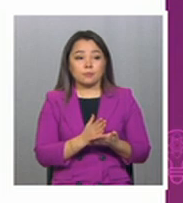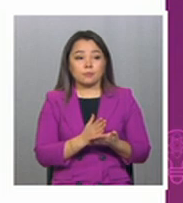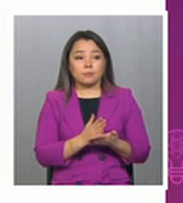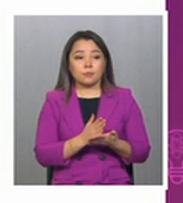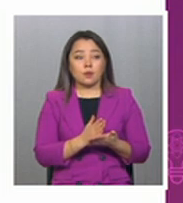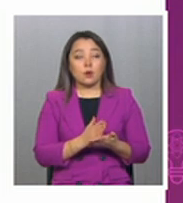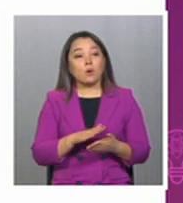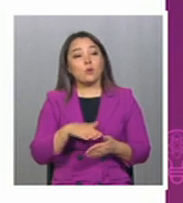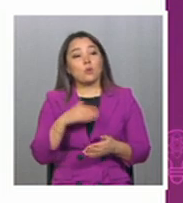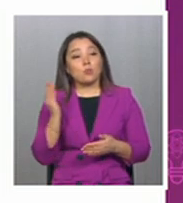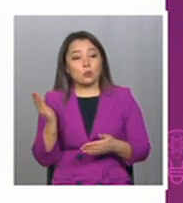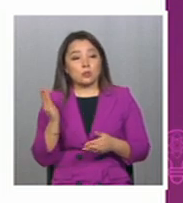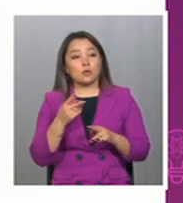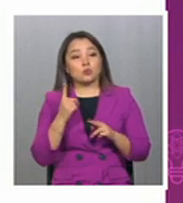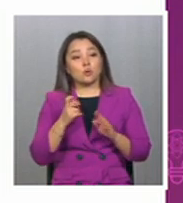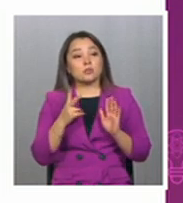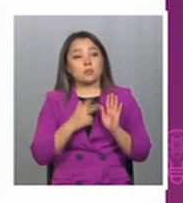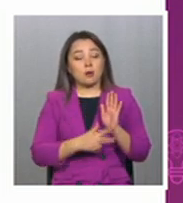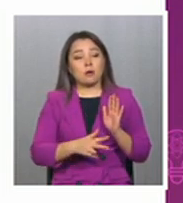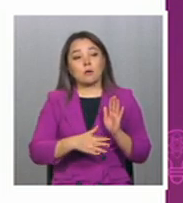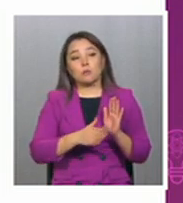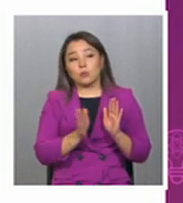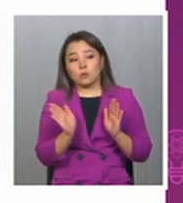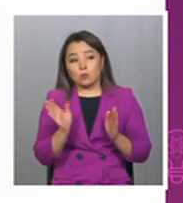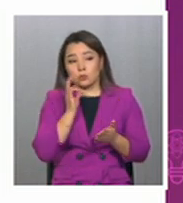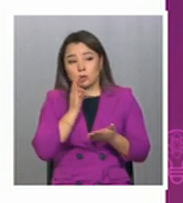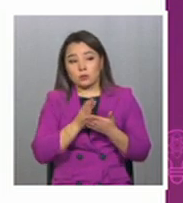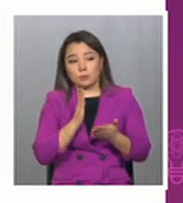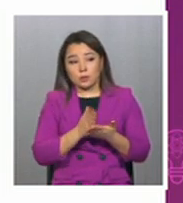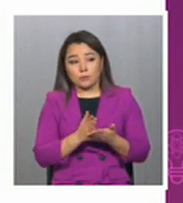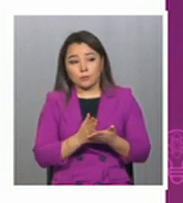Оң жаққа 180 градус қабырлады.